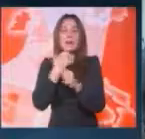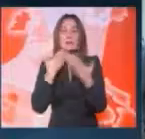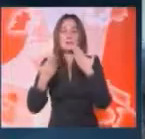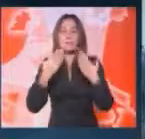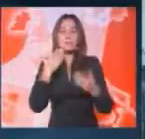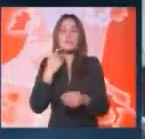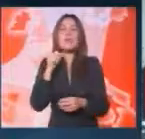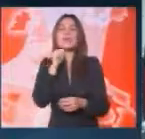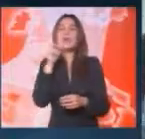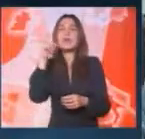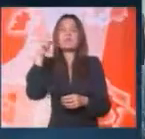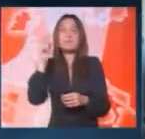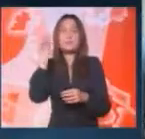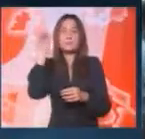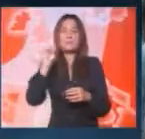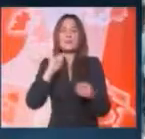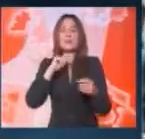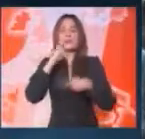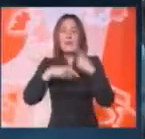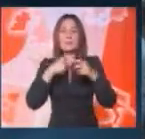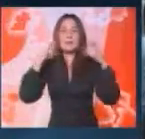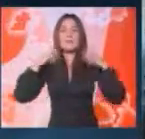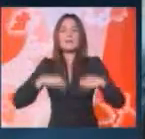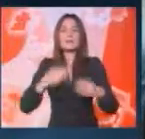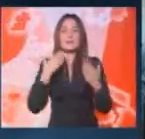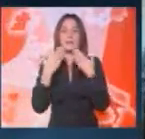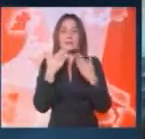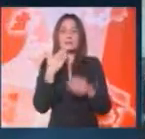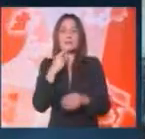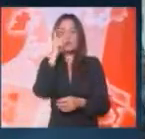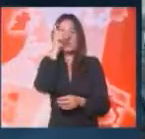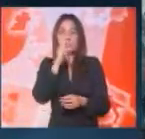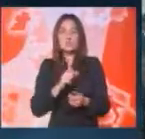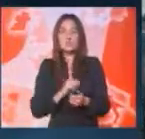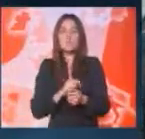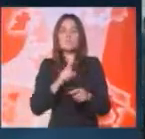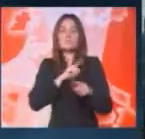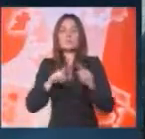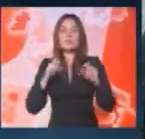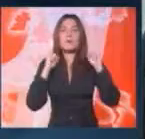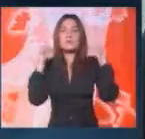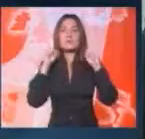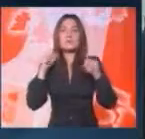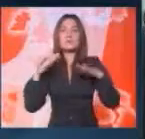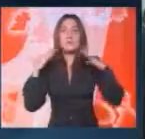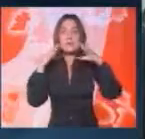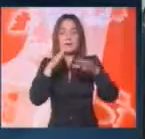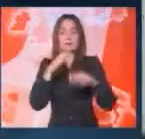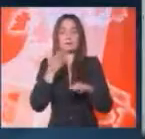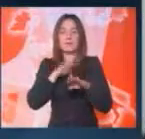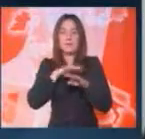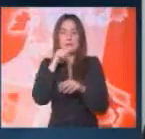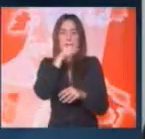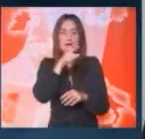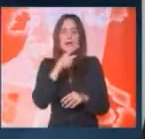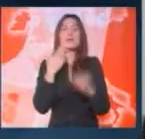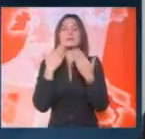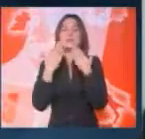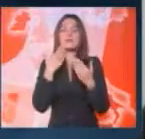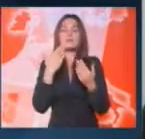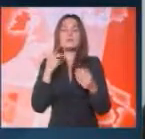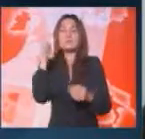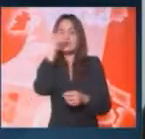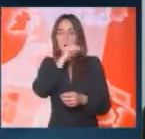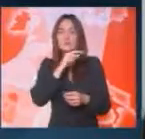skupštine, dok je Ilić prijavio zamenika predsednika skupštine Miliju Milenkovića zbog fizičkog nasrtaja na njega. Sednicu